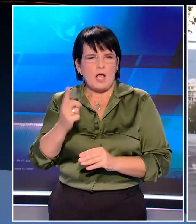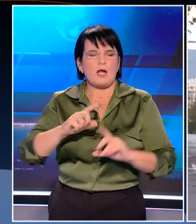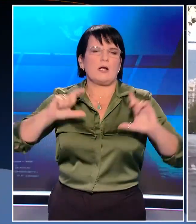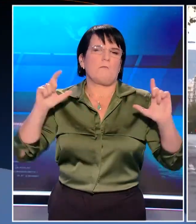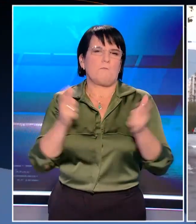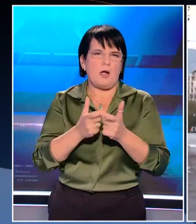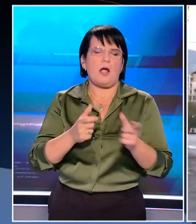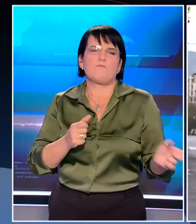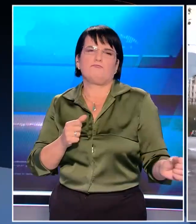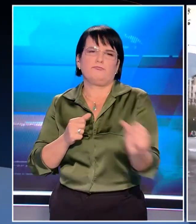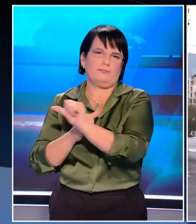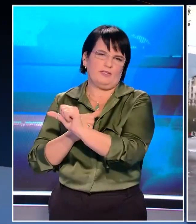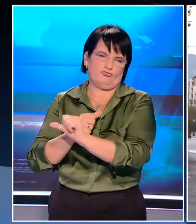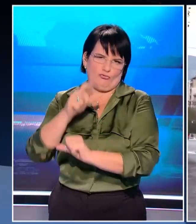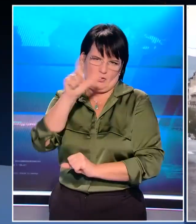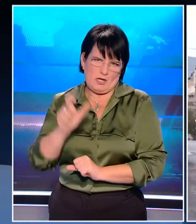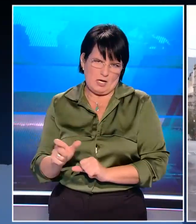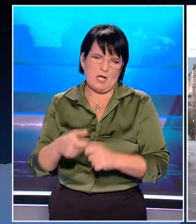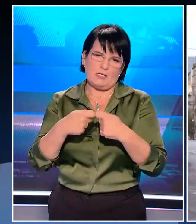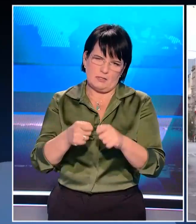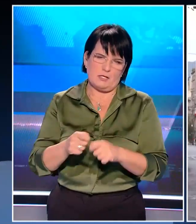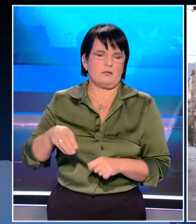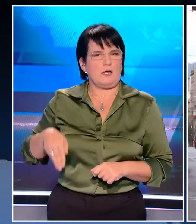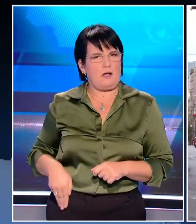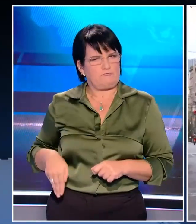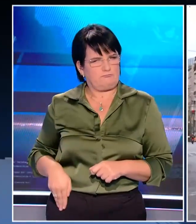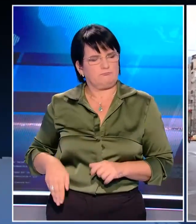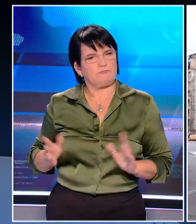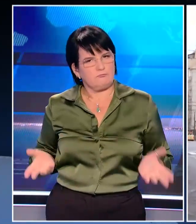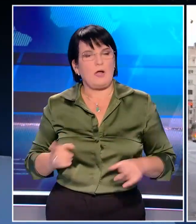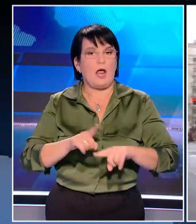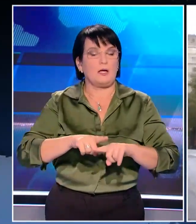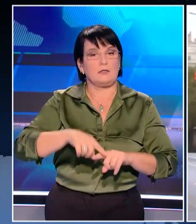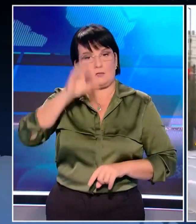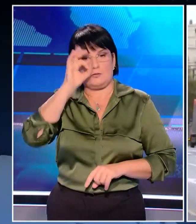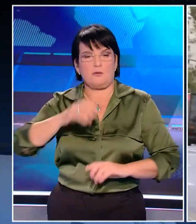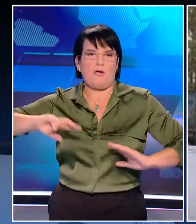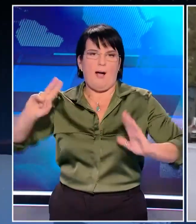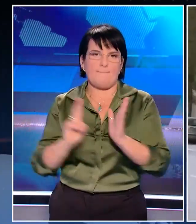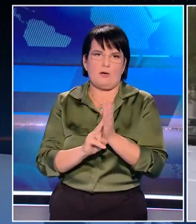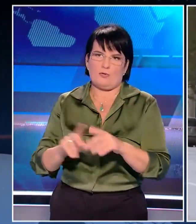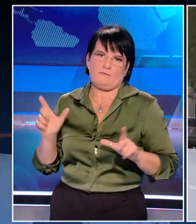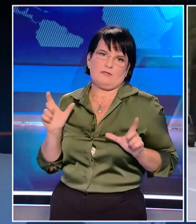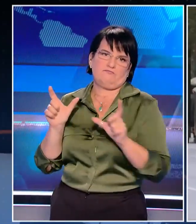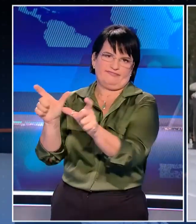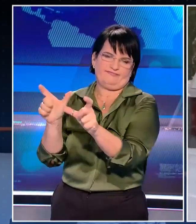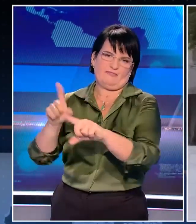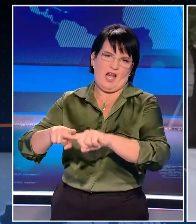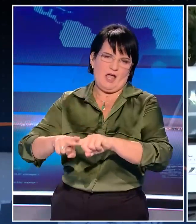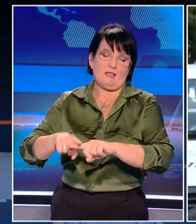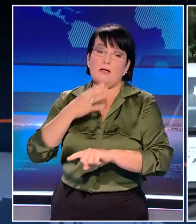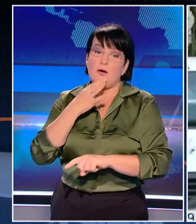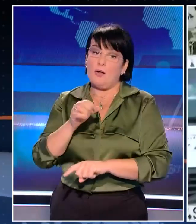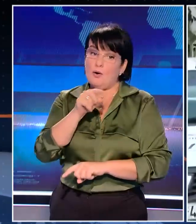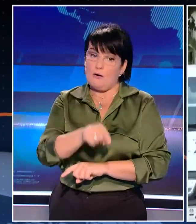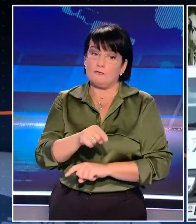τους αύριο το πρωί με εισιτήρια που είχαν ήδη στη διάθεσή τους. Οι ελληνικές αρχές τους απαγόρευσαν την είσοδο στη χώρα, λέγοντας